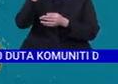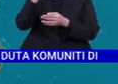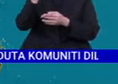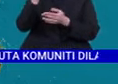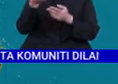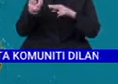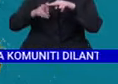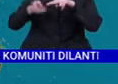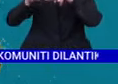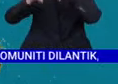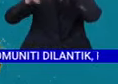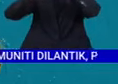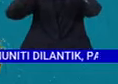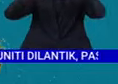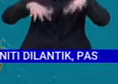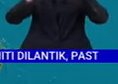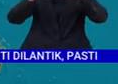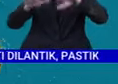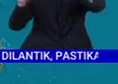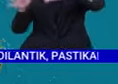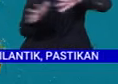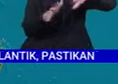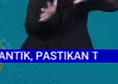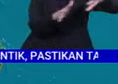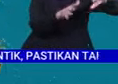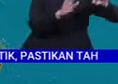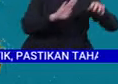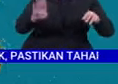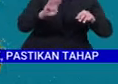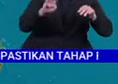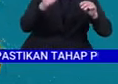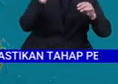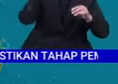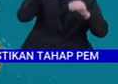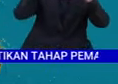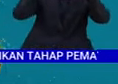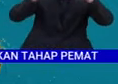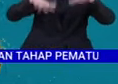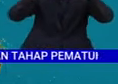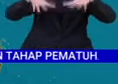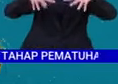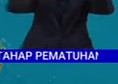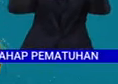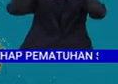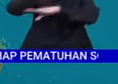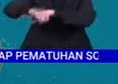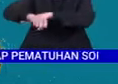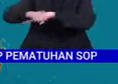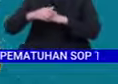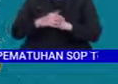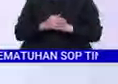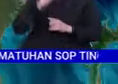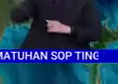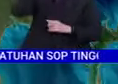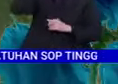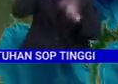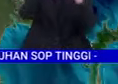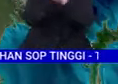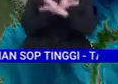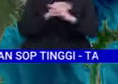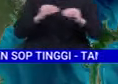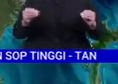intensitasnya sebelum ianya bergerak ke arah barat and dan berangsur reda menjelang malam nanti bagi negeri Sabah dan